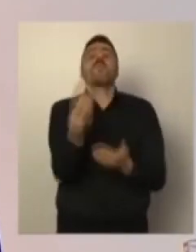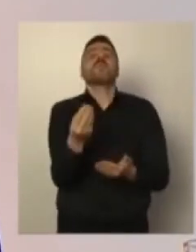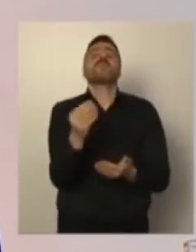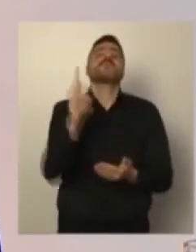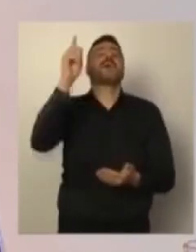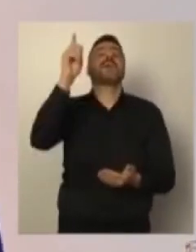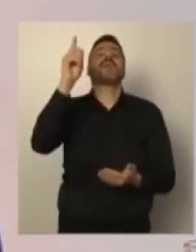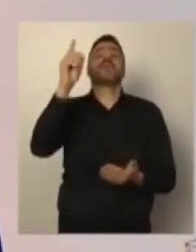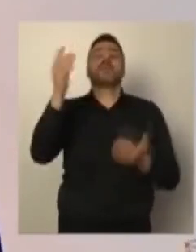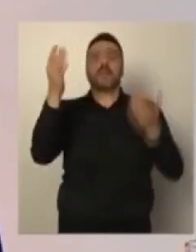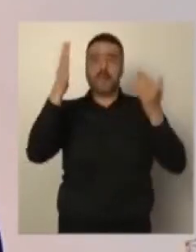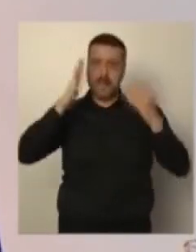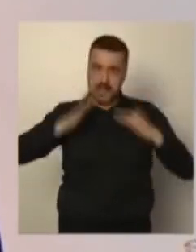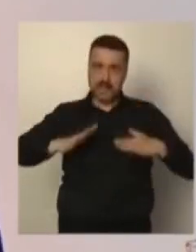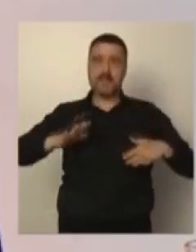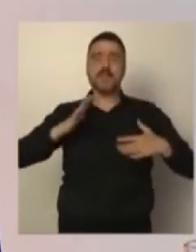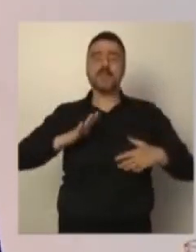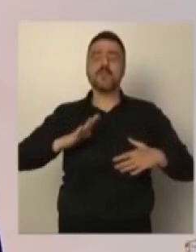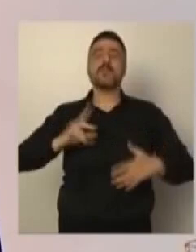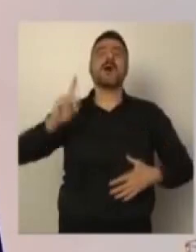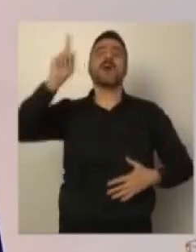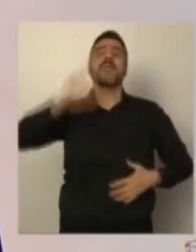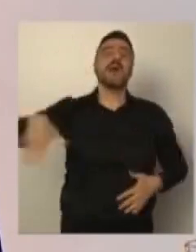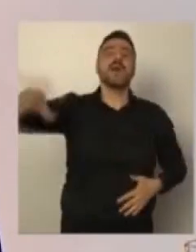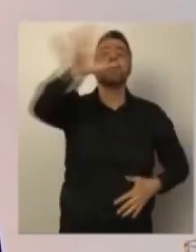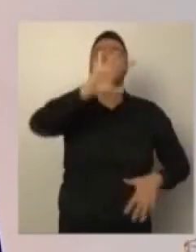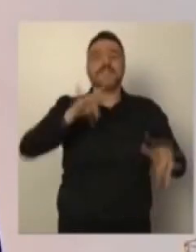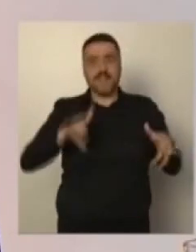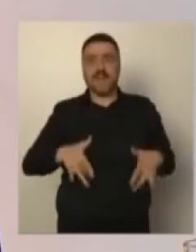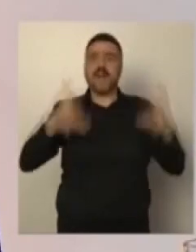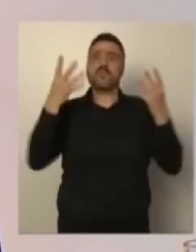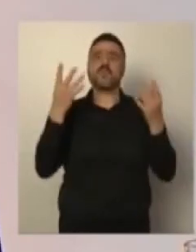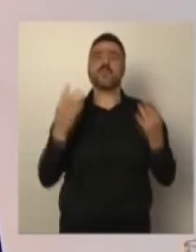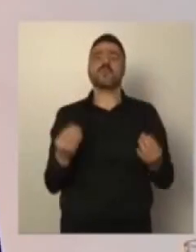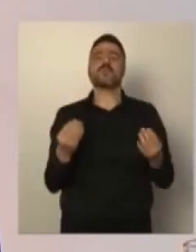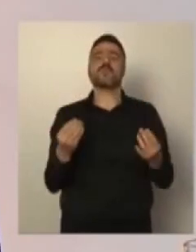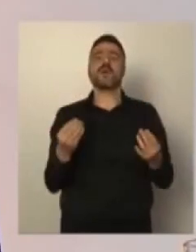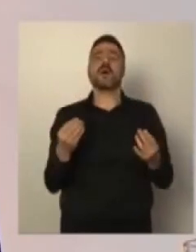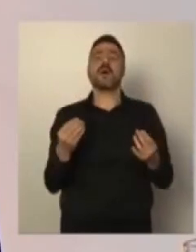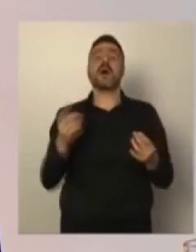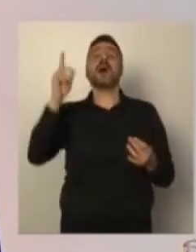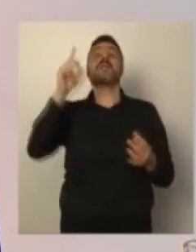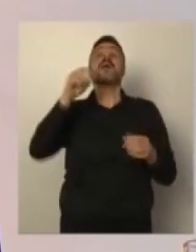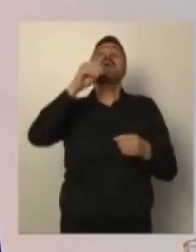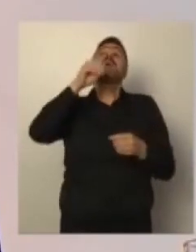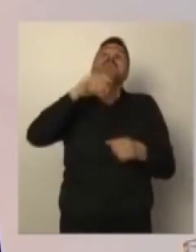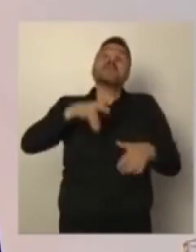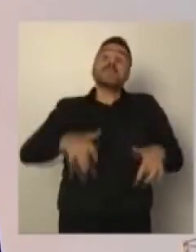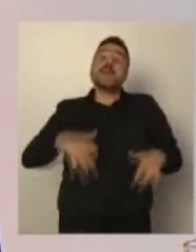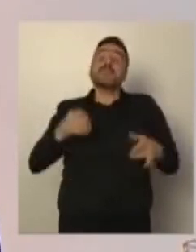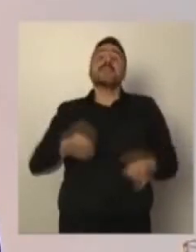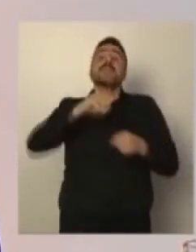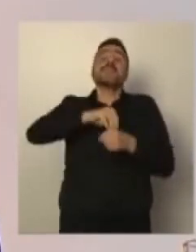Rabbim'den niyaz ediyorum. Allah hepimizden razı olsun. Lillahi Teala'l-Fatiha.